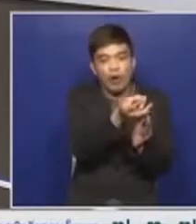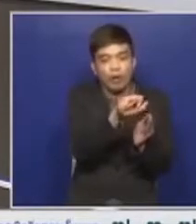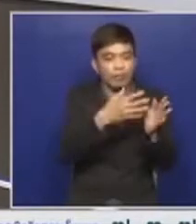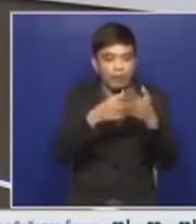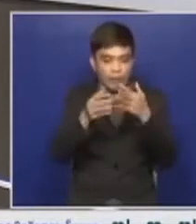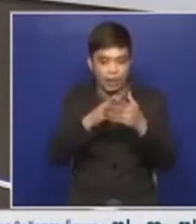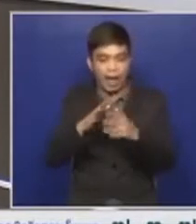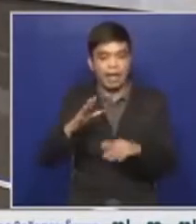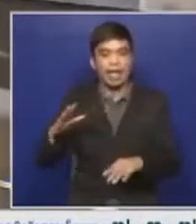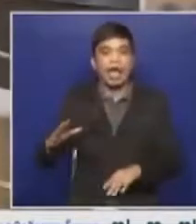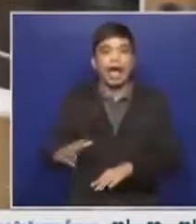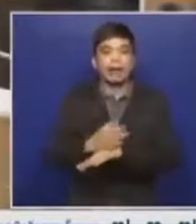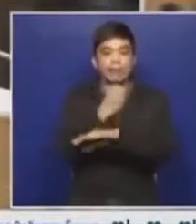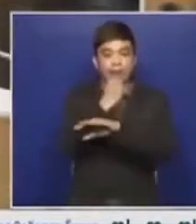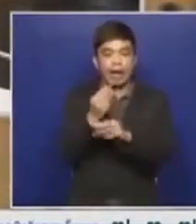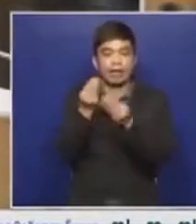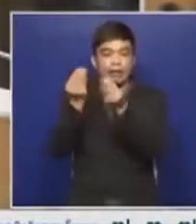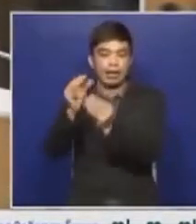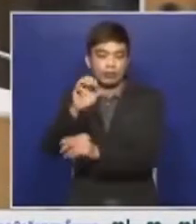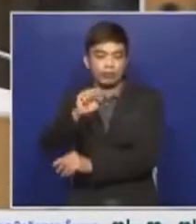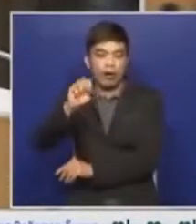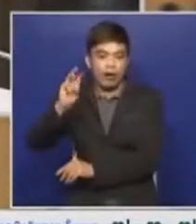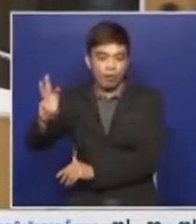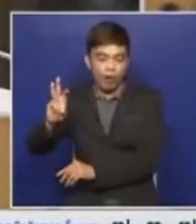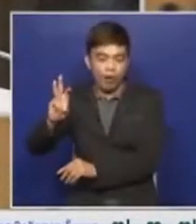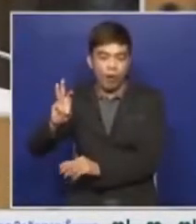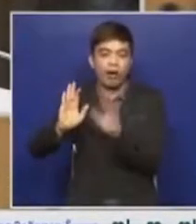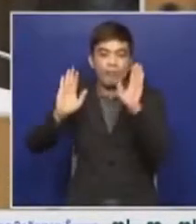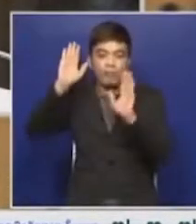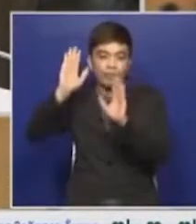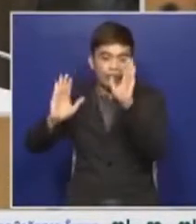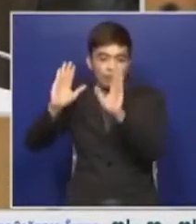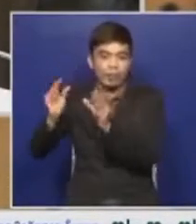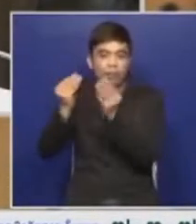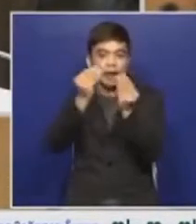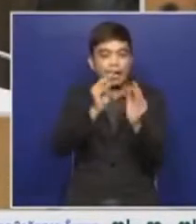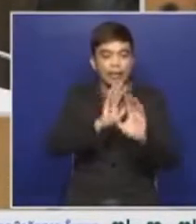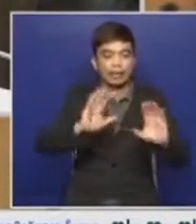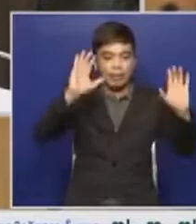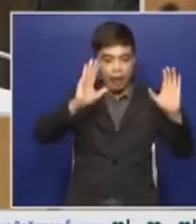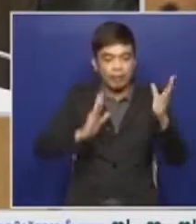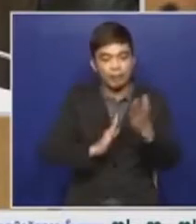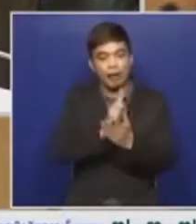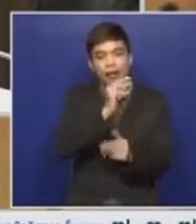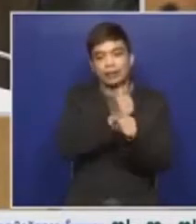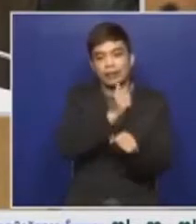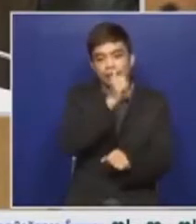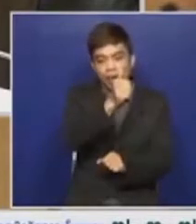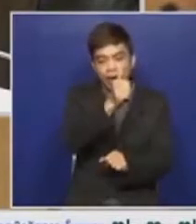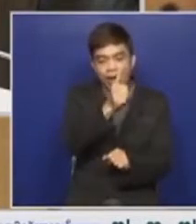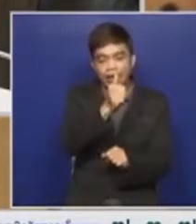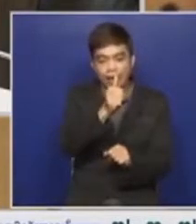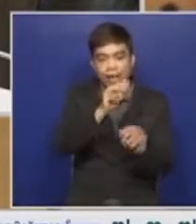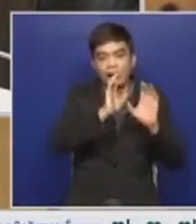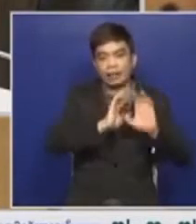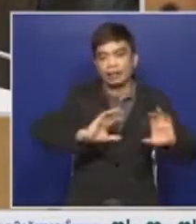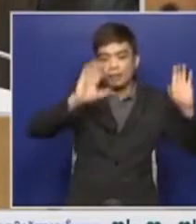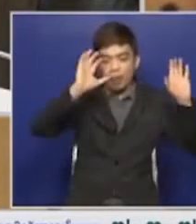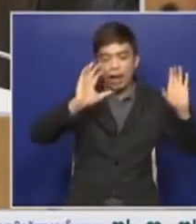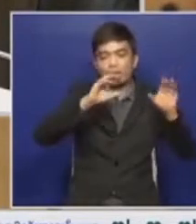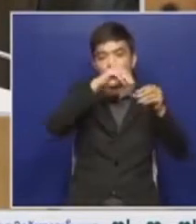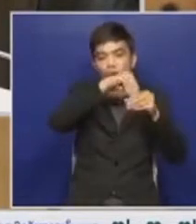ให้สวซึ่งคิดเป็นเสียง 1ใน3ผ่านกฎหมายให้กับรัฐบาลได้อาสบานก็จะมีความมั่นคง